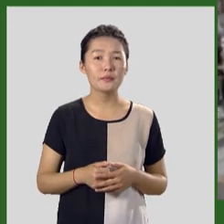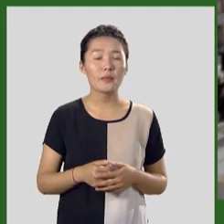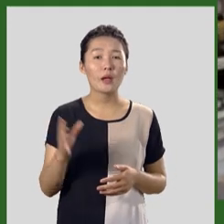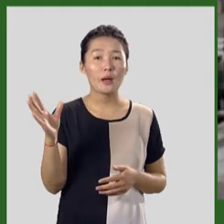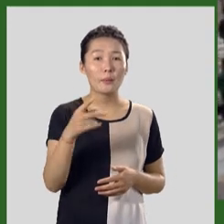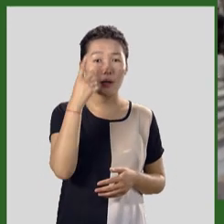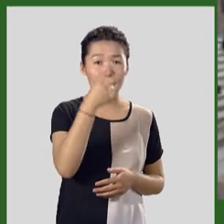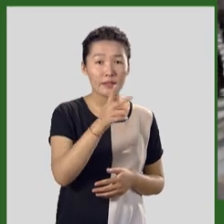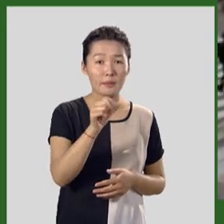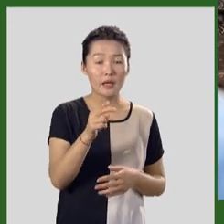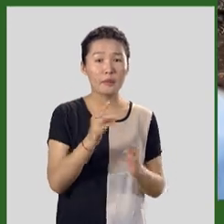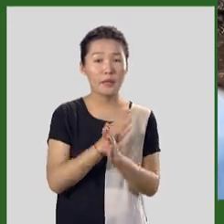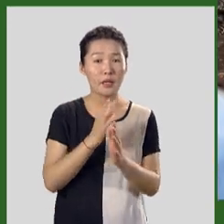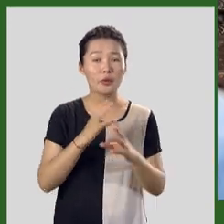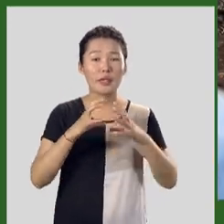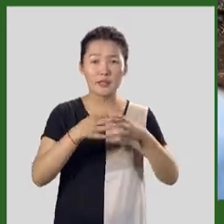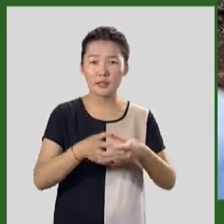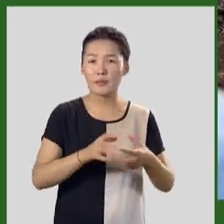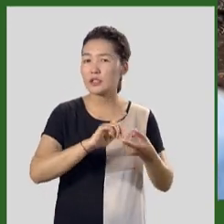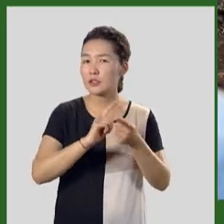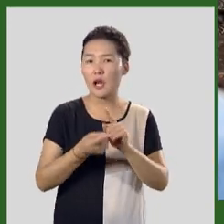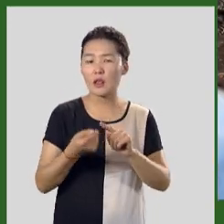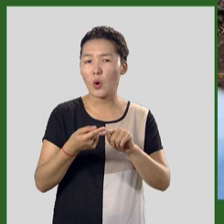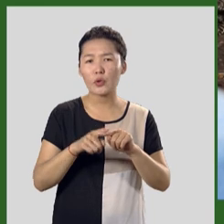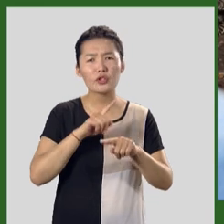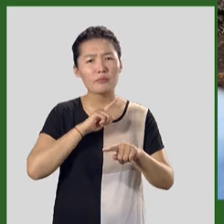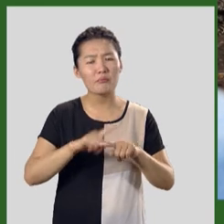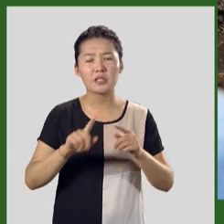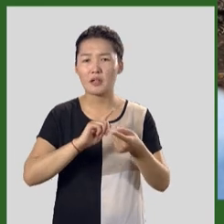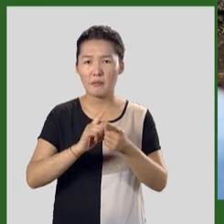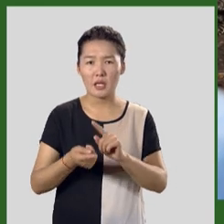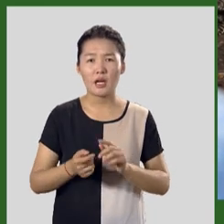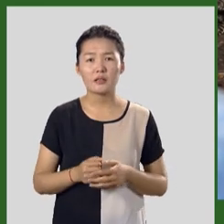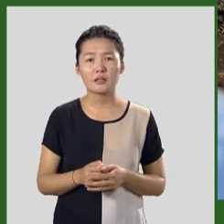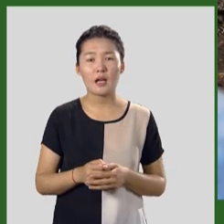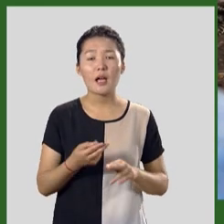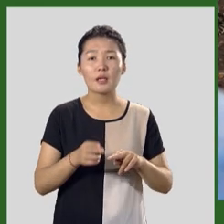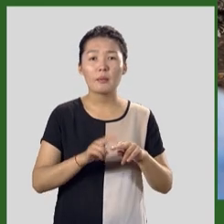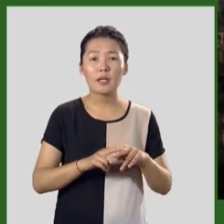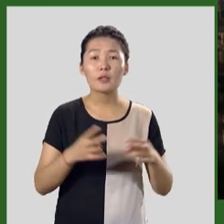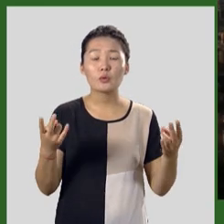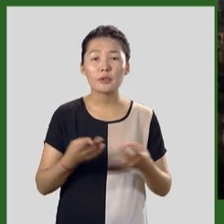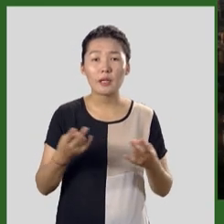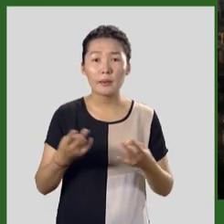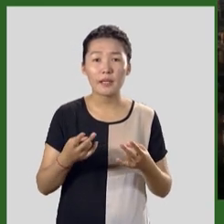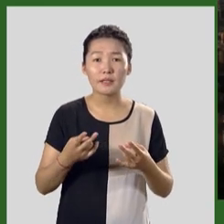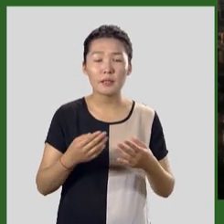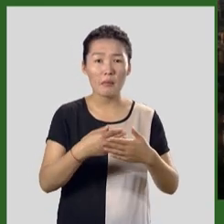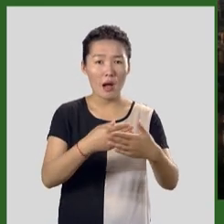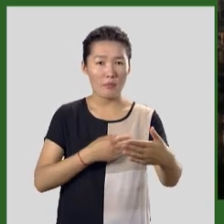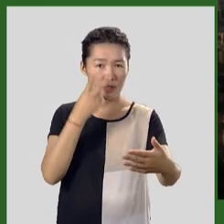видим, как природа Земли стала очень быстро меняться, и поэтому необходимо предвидеть